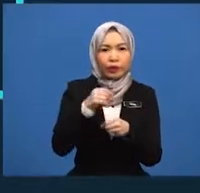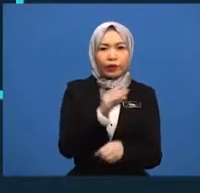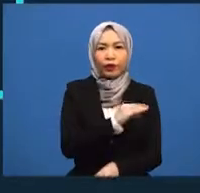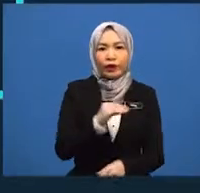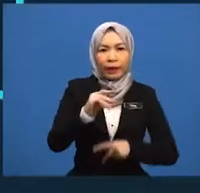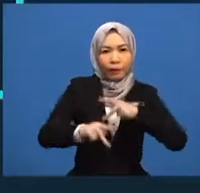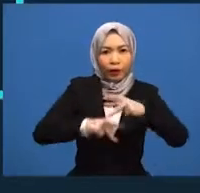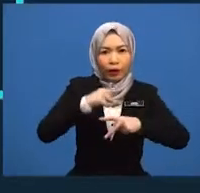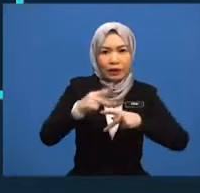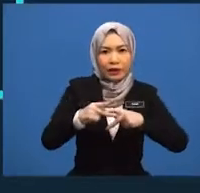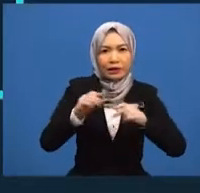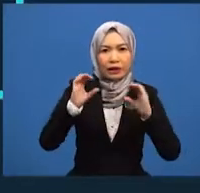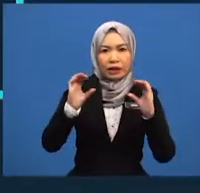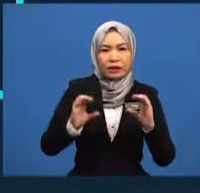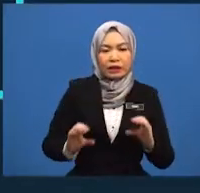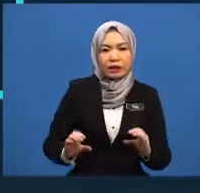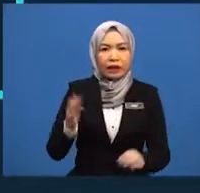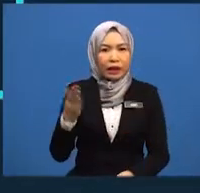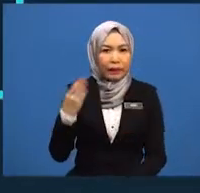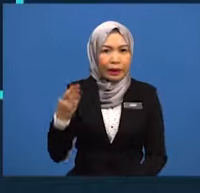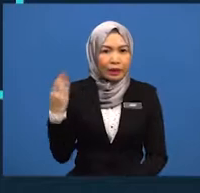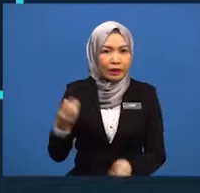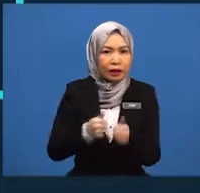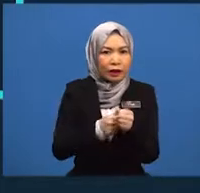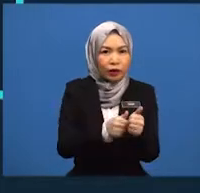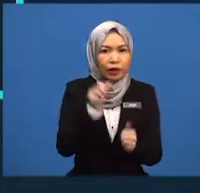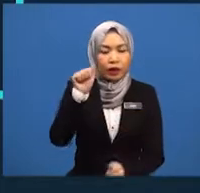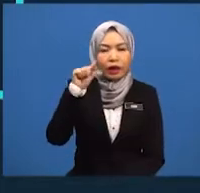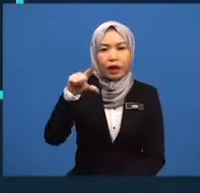diproses secara manual mengikut algoritma.